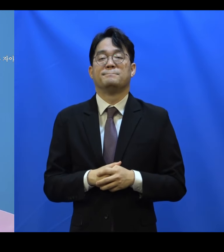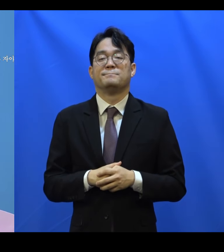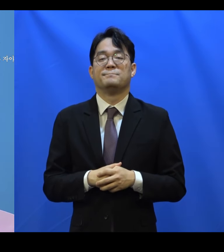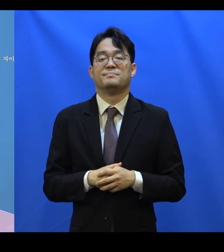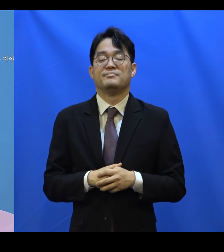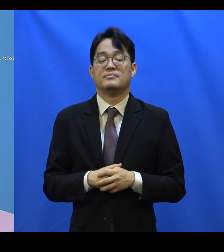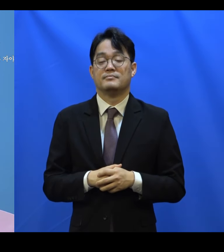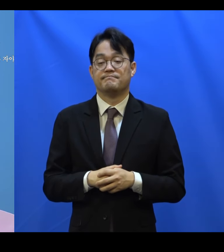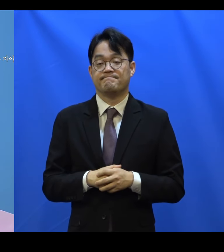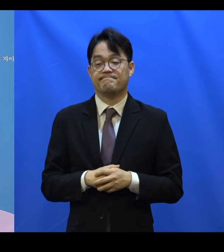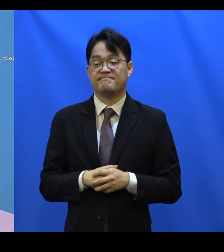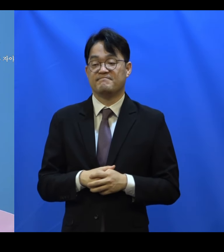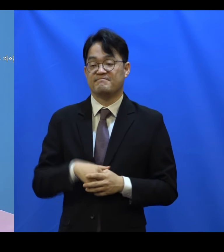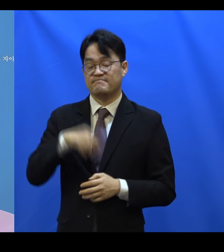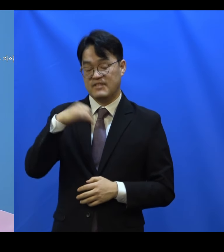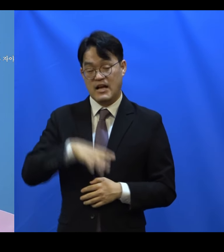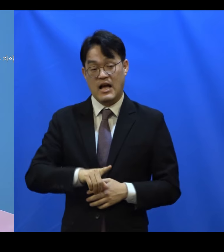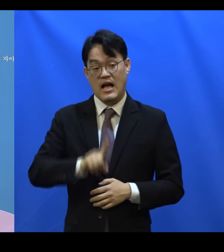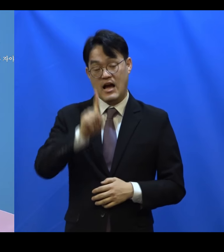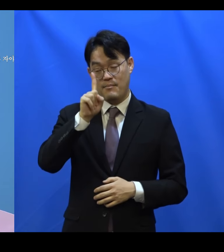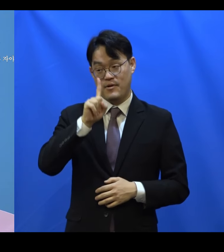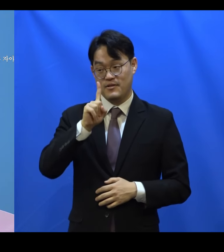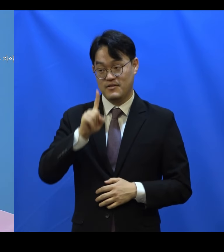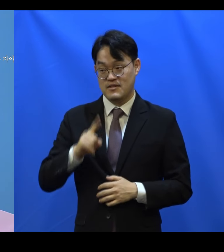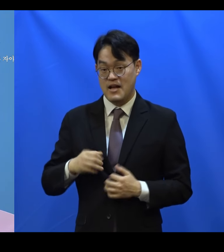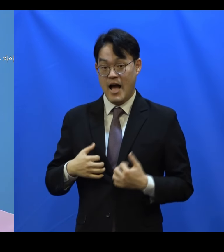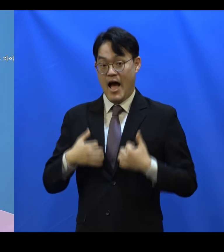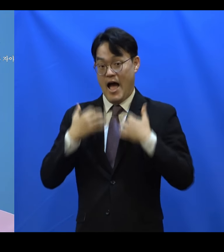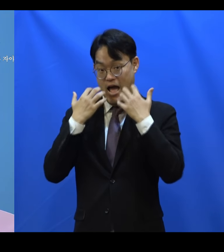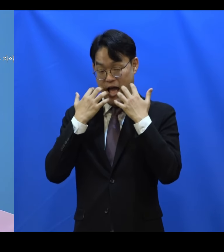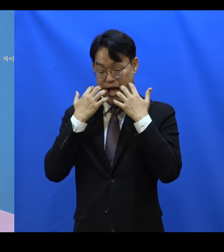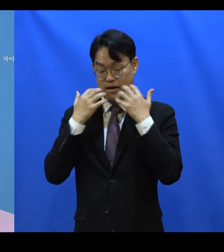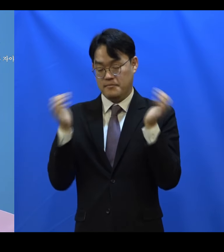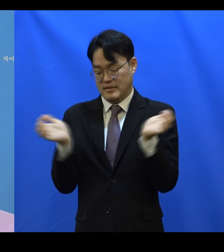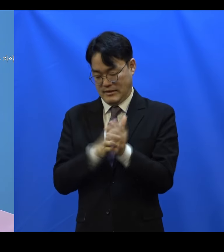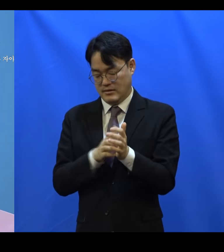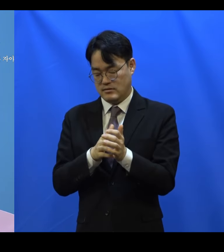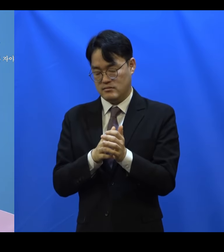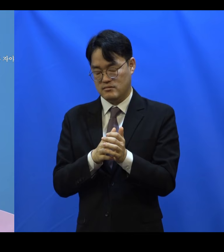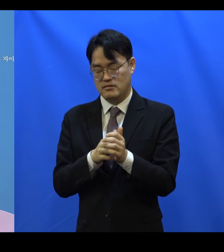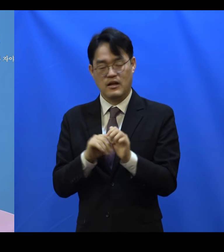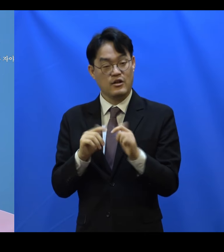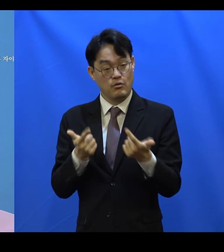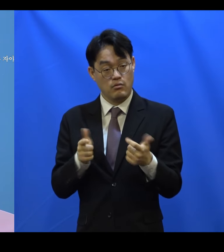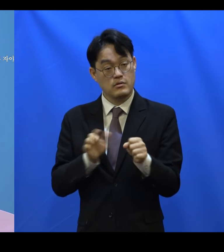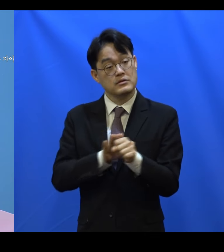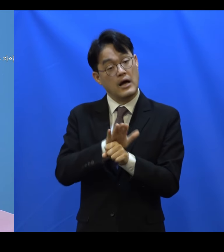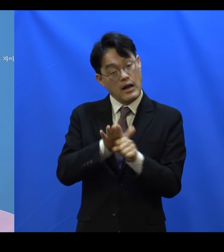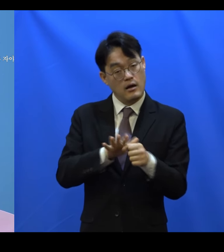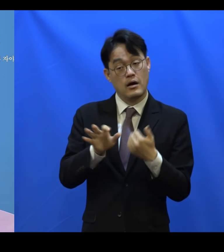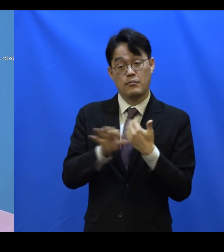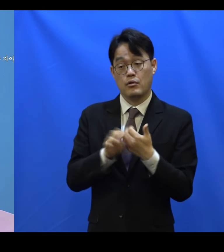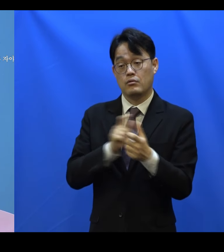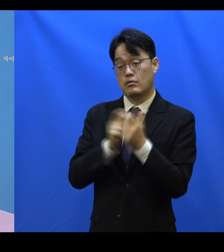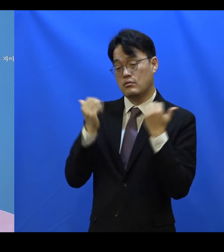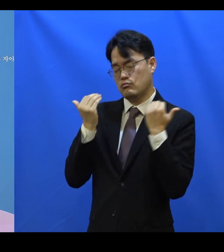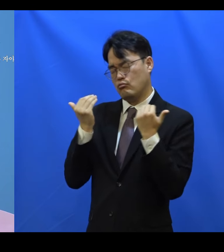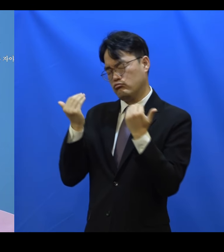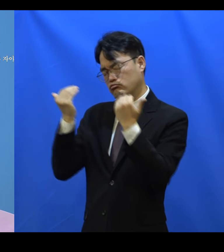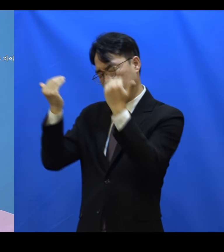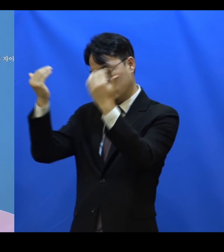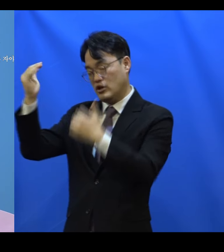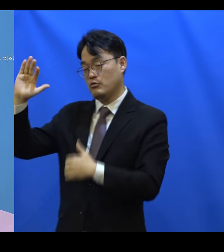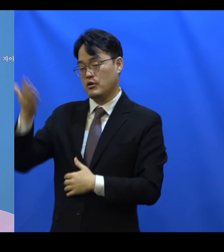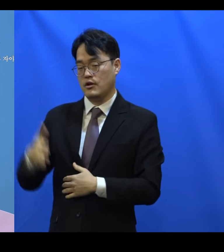흥분하고 끝나는 사랑은 소모적이에요. 그러나 사랑의 병은 성숙함으로 이끈다는 거죠. 사랑이 병이 된 상태는 자아는